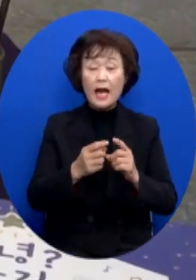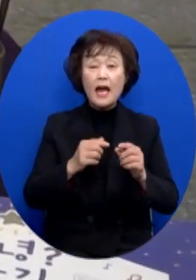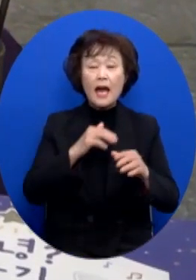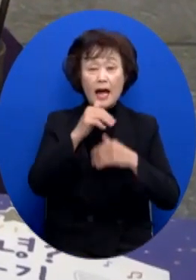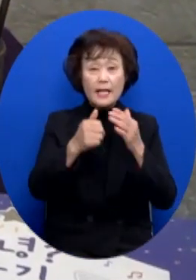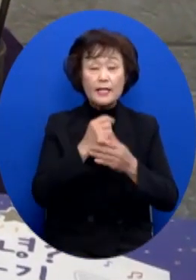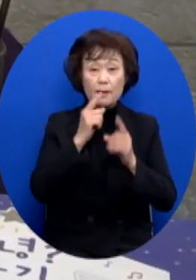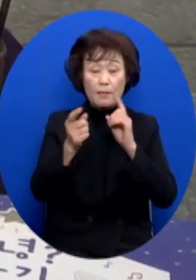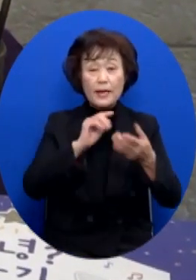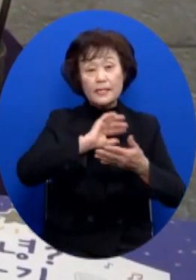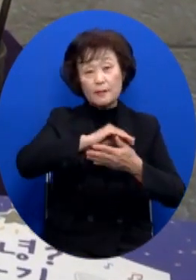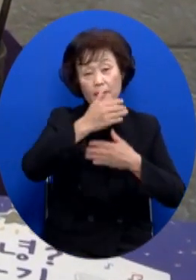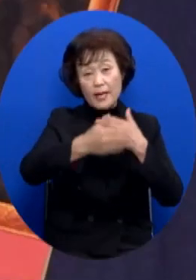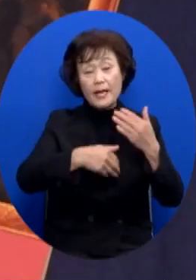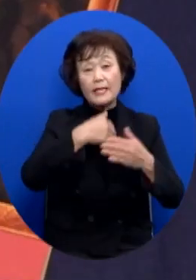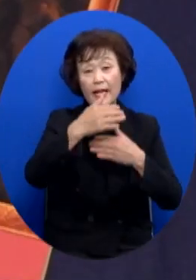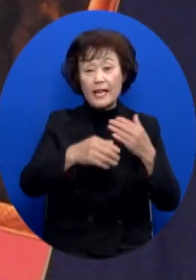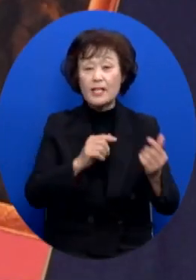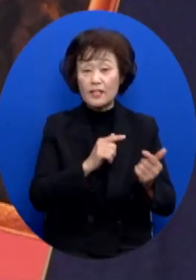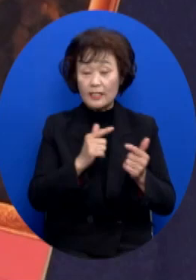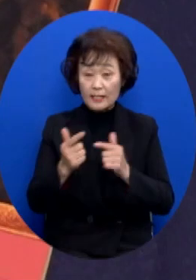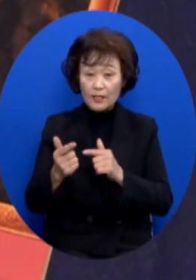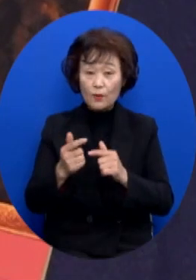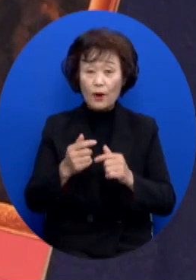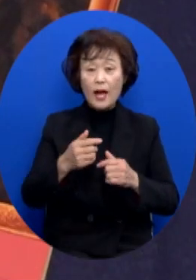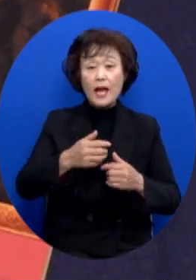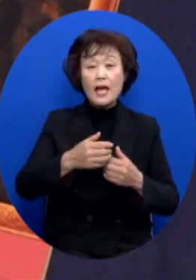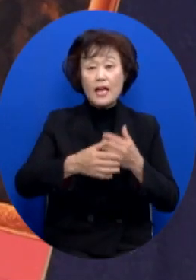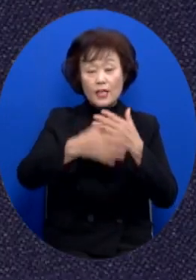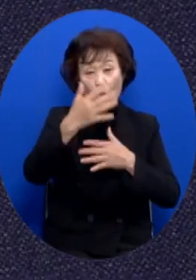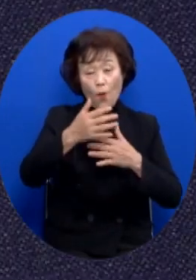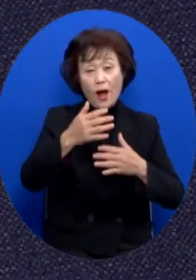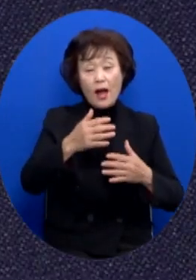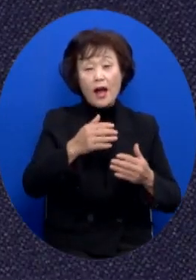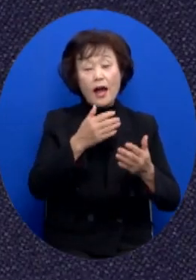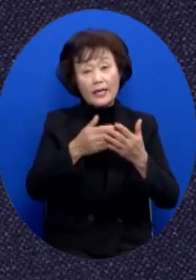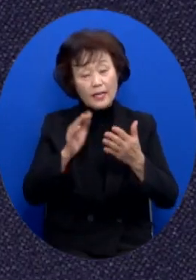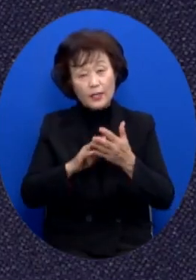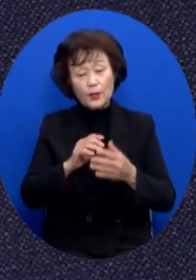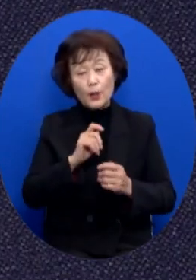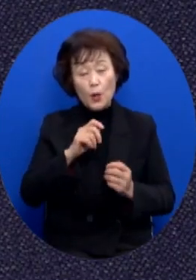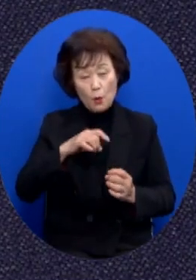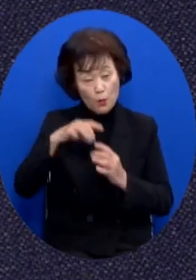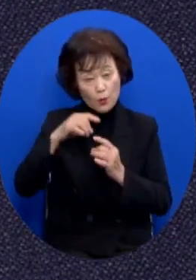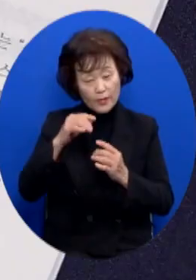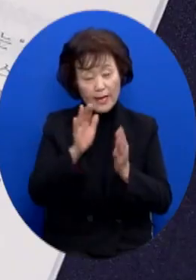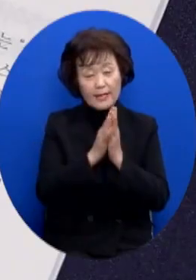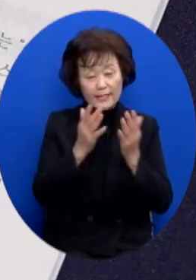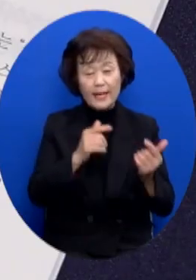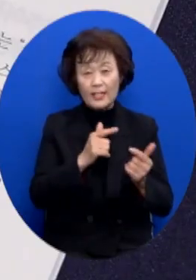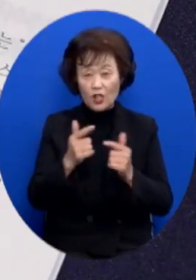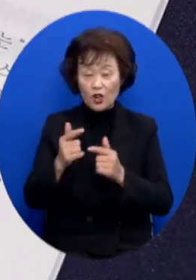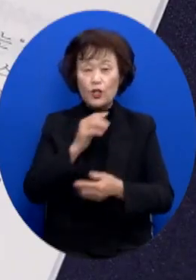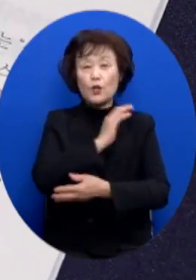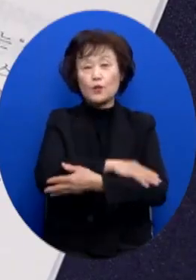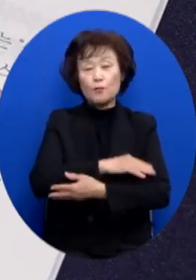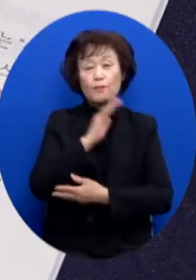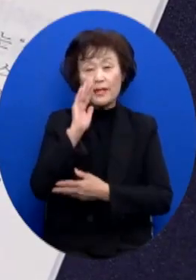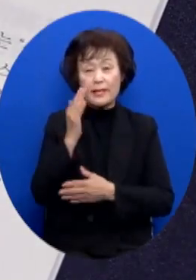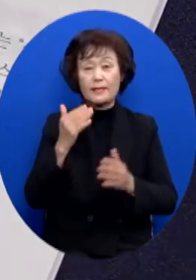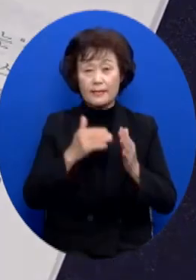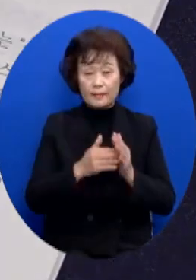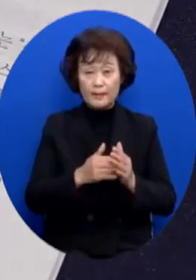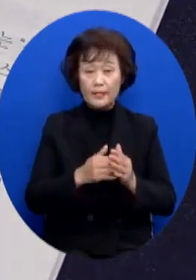대림절이란 어린이 대림 성탄절 명화 스티커 캘린더 묵상집 등 출판했습니다 예수 그리스도